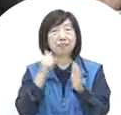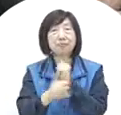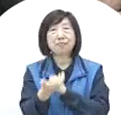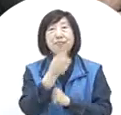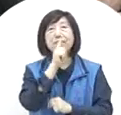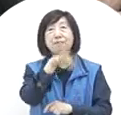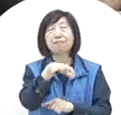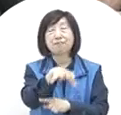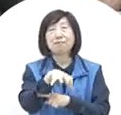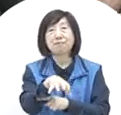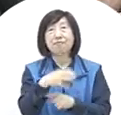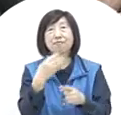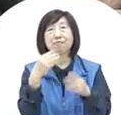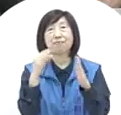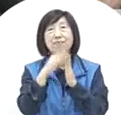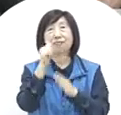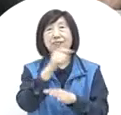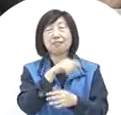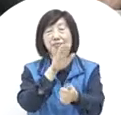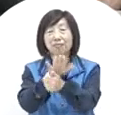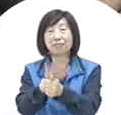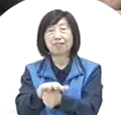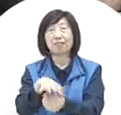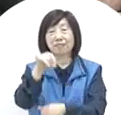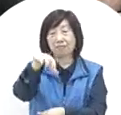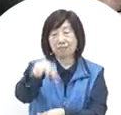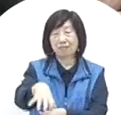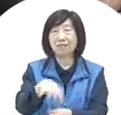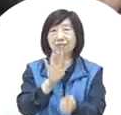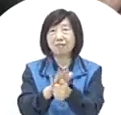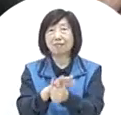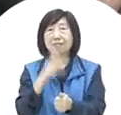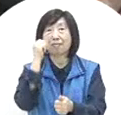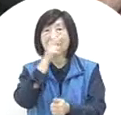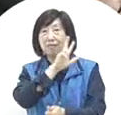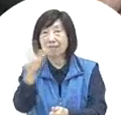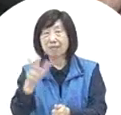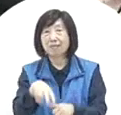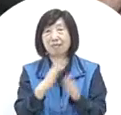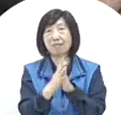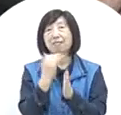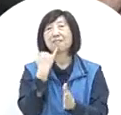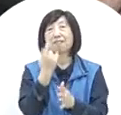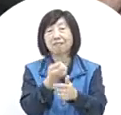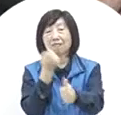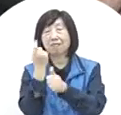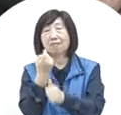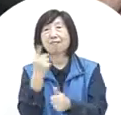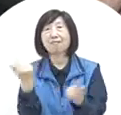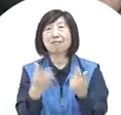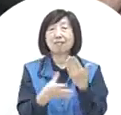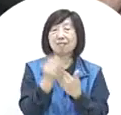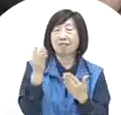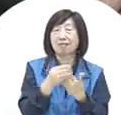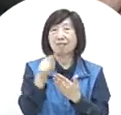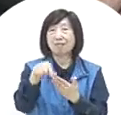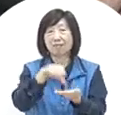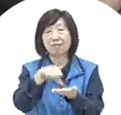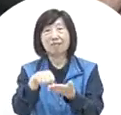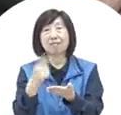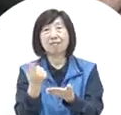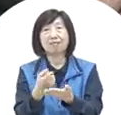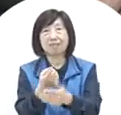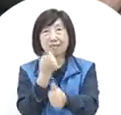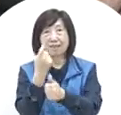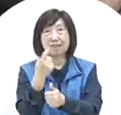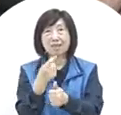业局讲的齁，这个我们要协助地方发挥特色来吸引，我们像刚刚农业局长有提到了我们的茶的产业齁，吸引产业